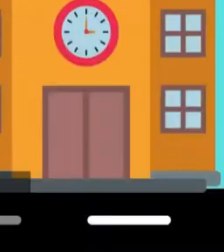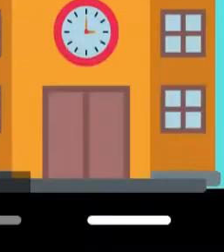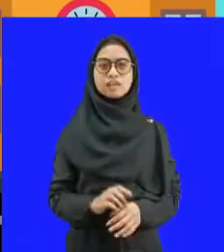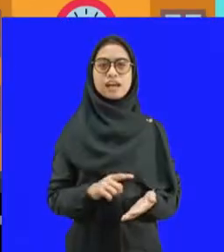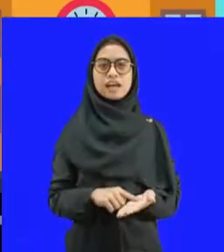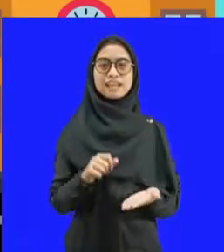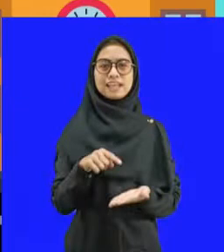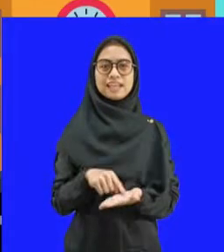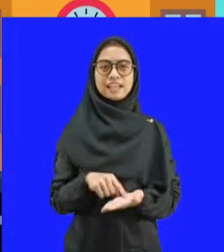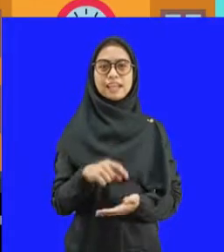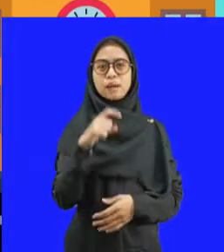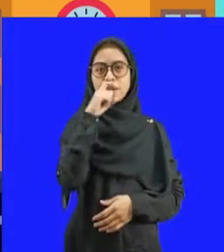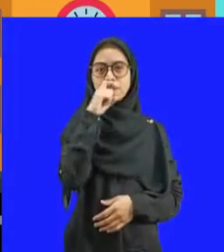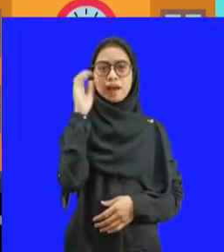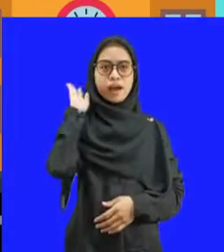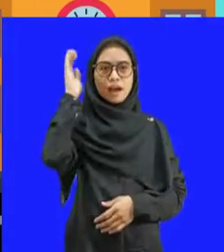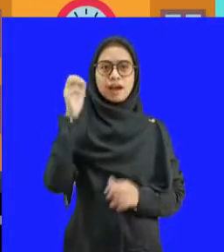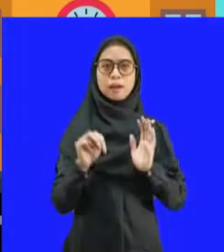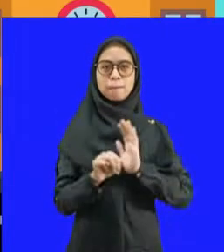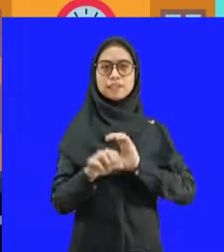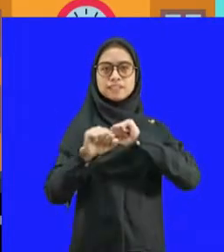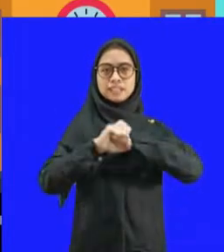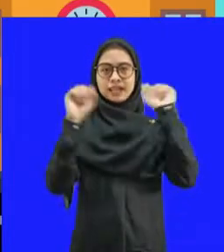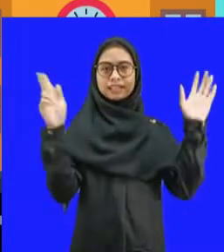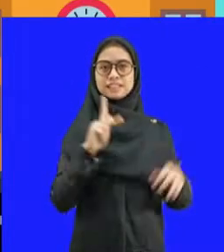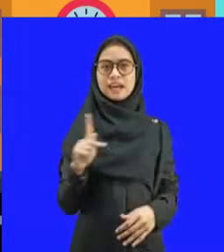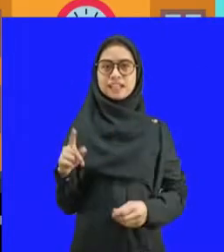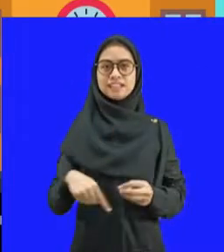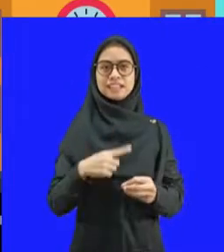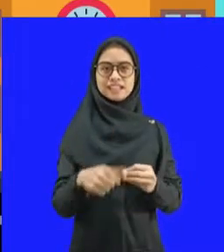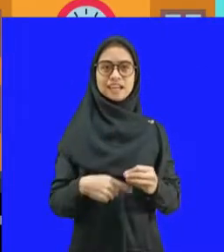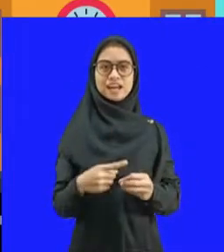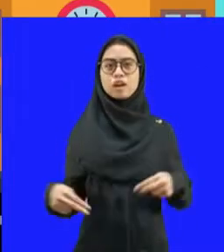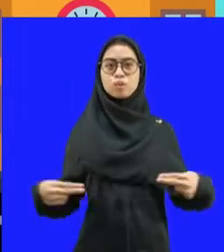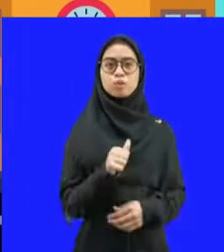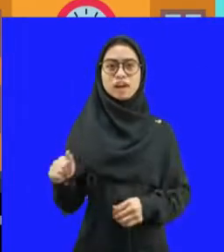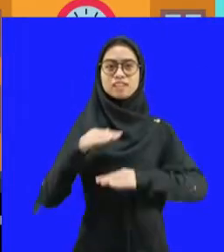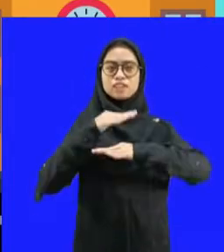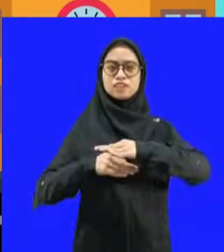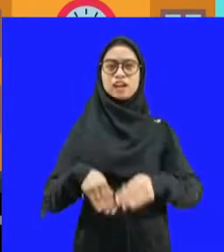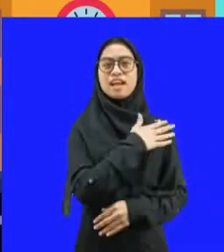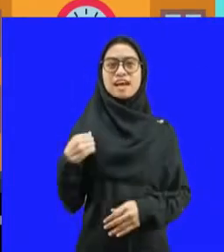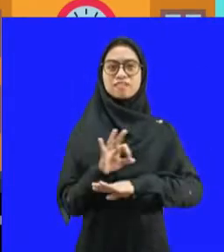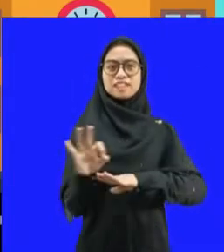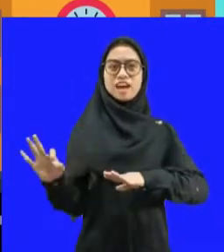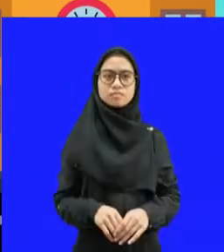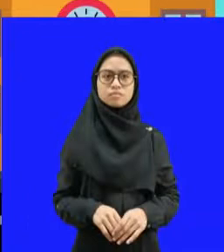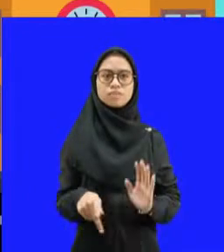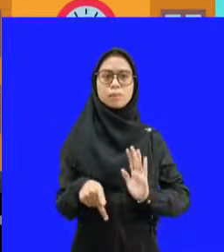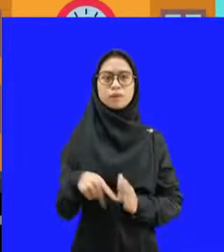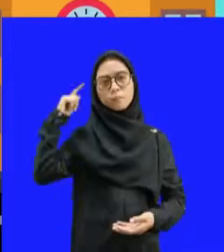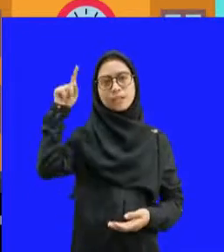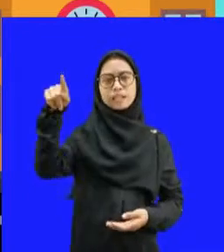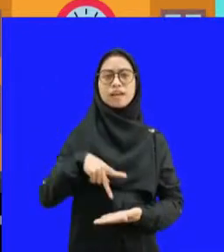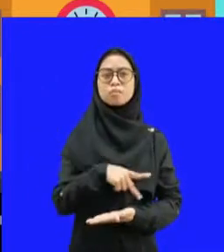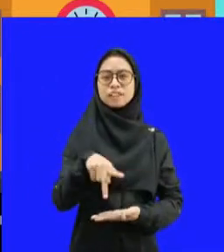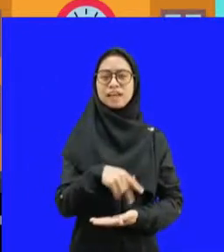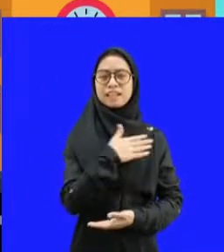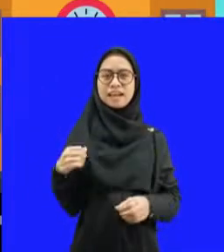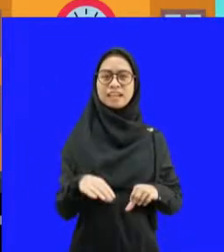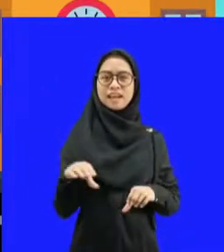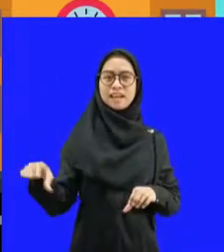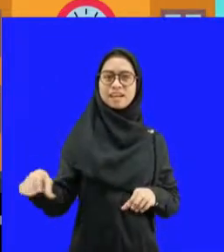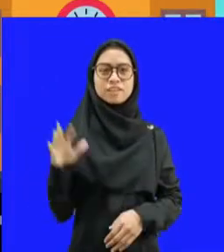ya. Materi kali ini, Pak Bagus akan menjelaskan tentang hubungan struktural dan fungsional pemerintah pusat